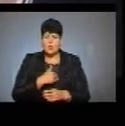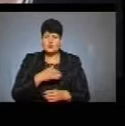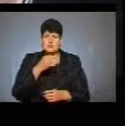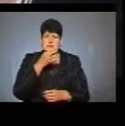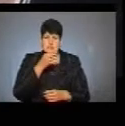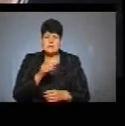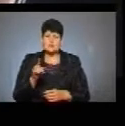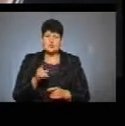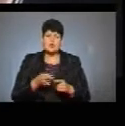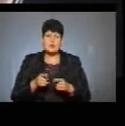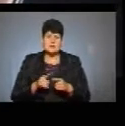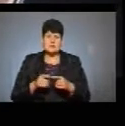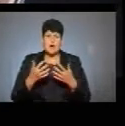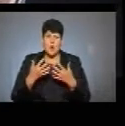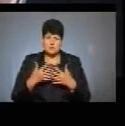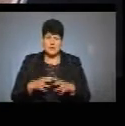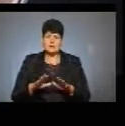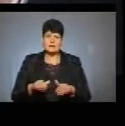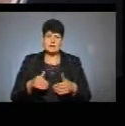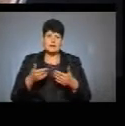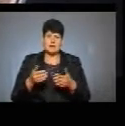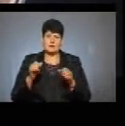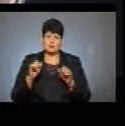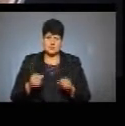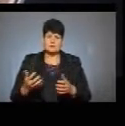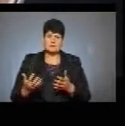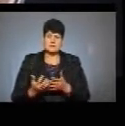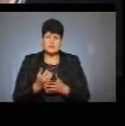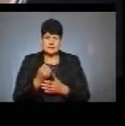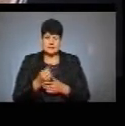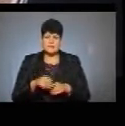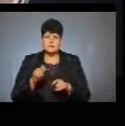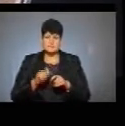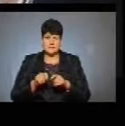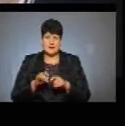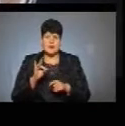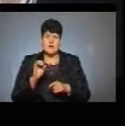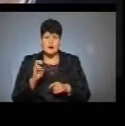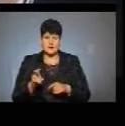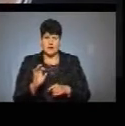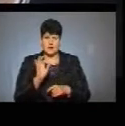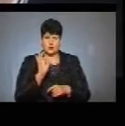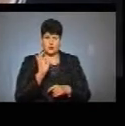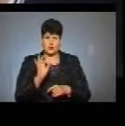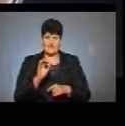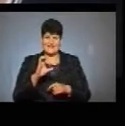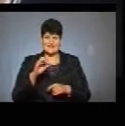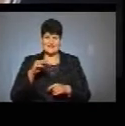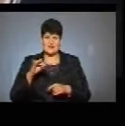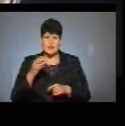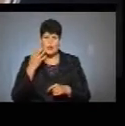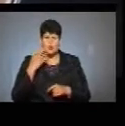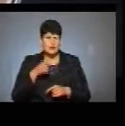сказати, що це обладнання дає можливість виявити і діагностувати рак на нульовій стадії, коли його